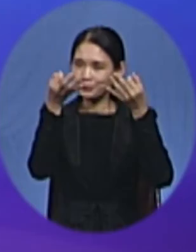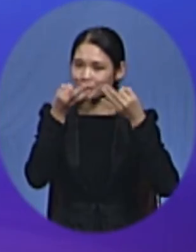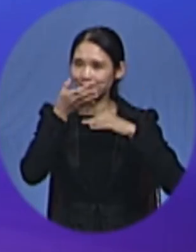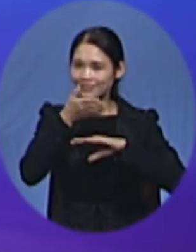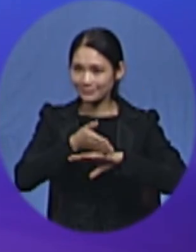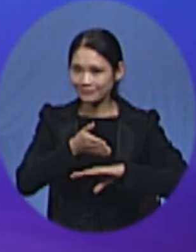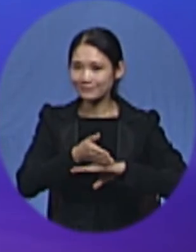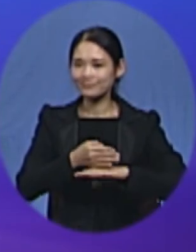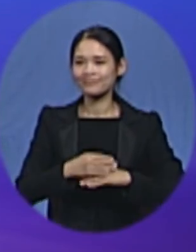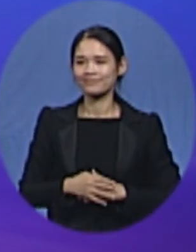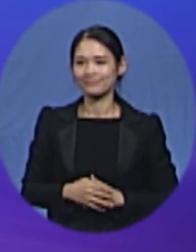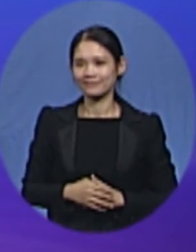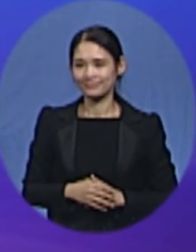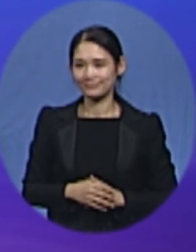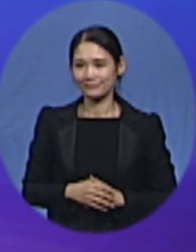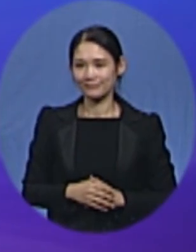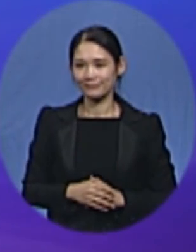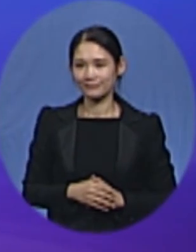여러분 고맙습니다.